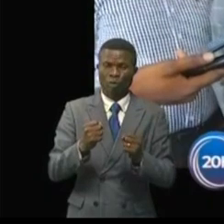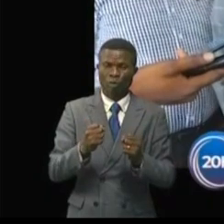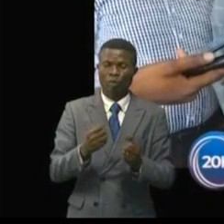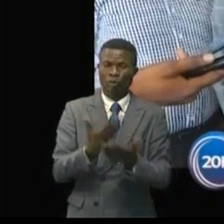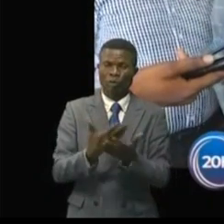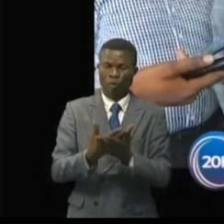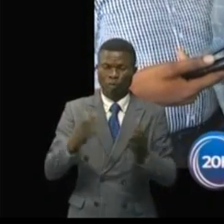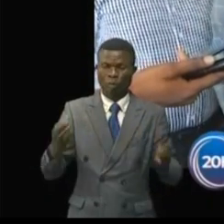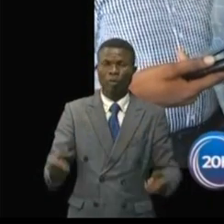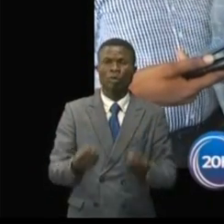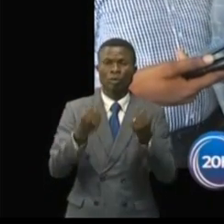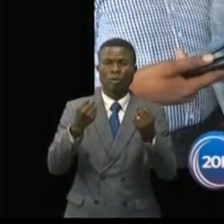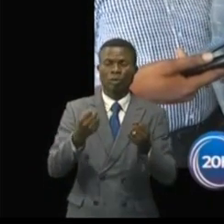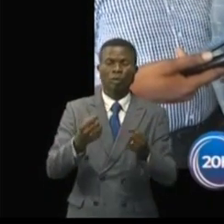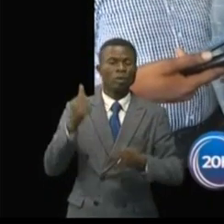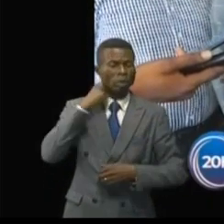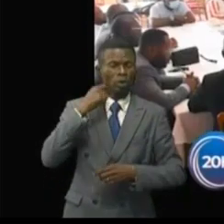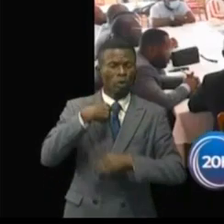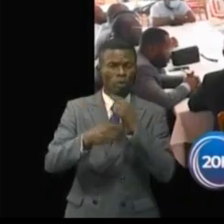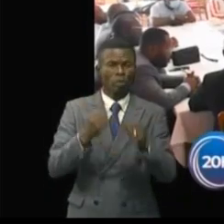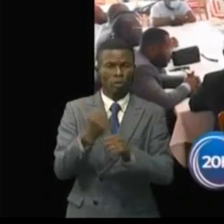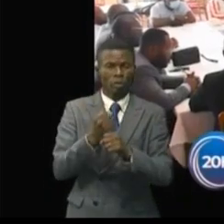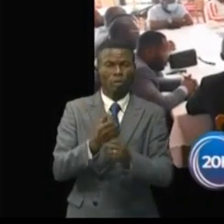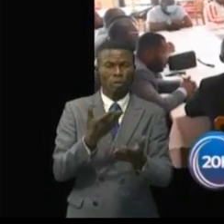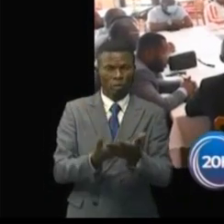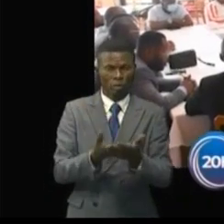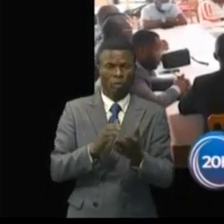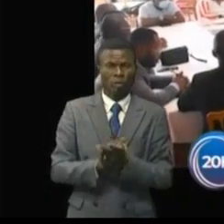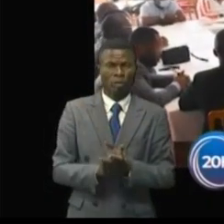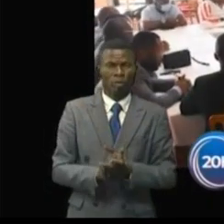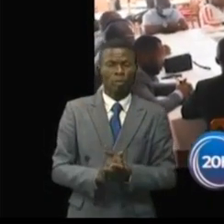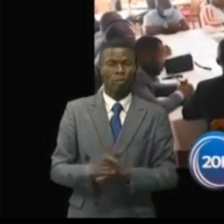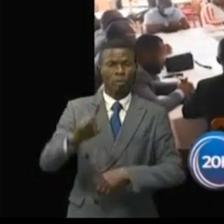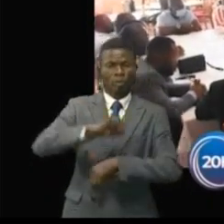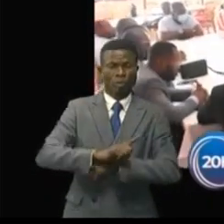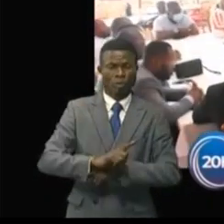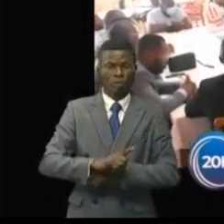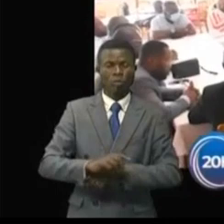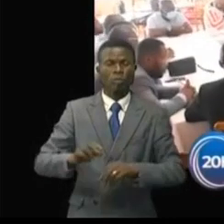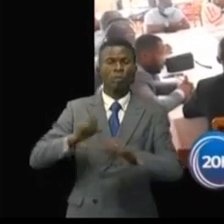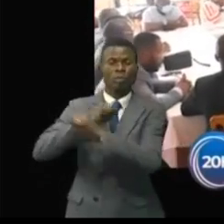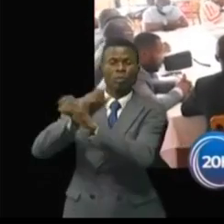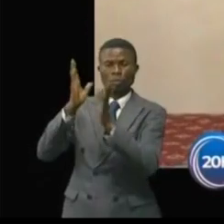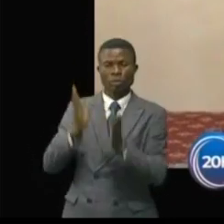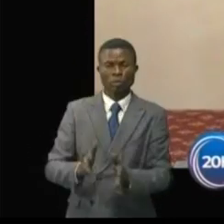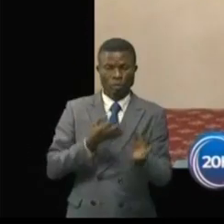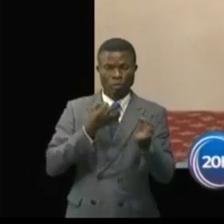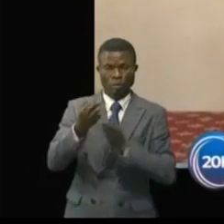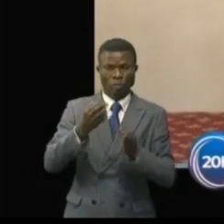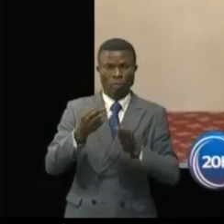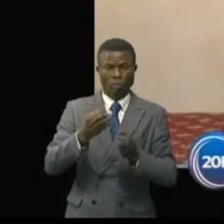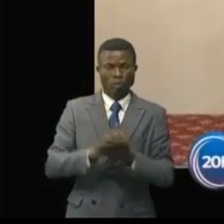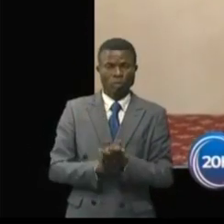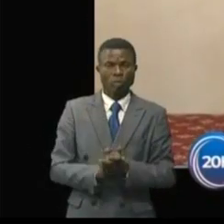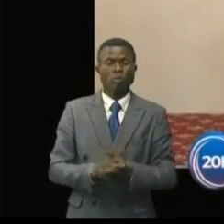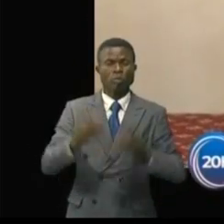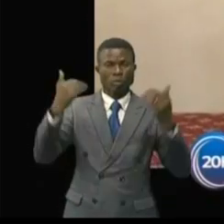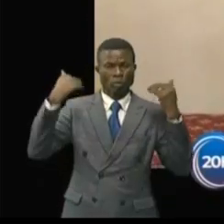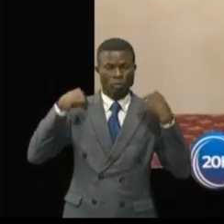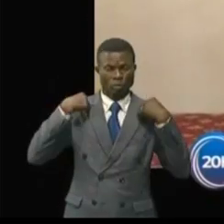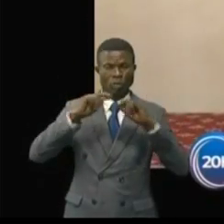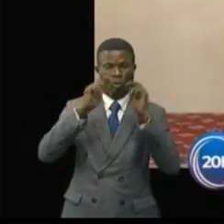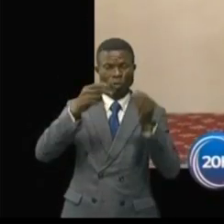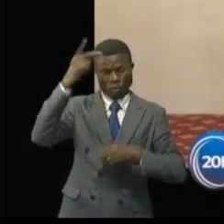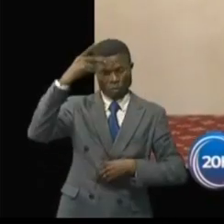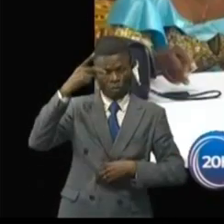rapidement trouvées afin que les médecins reprennent le service. À l'occasion, le SINAMED a fait savoir aux gestionnaires au quotidien de l'IDPS